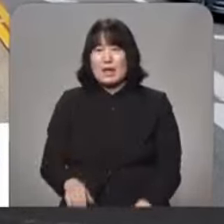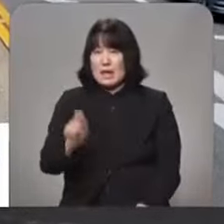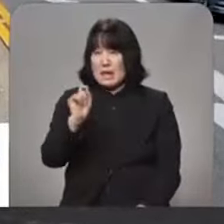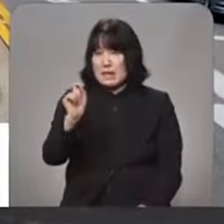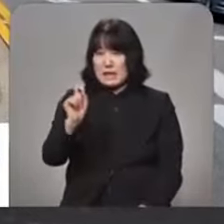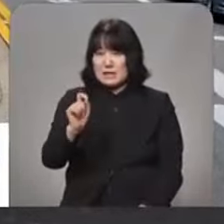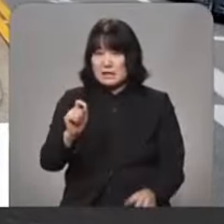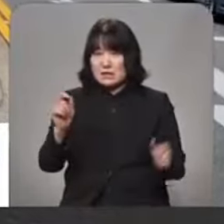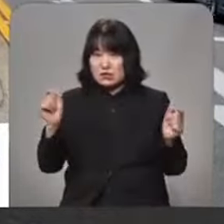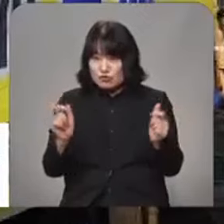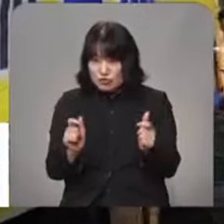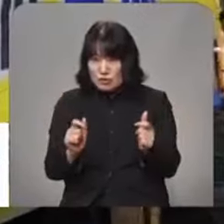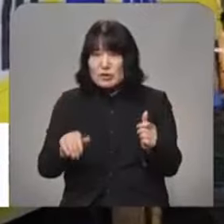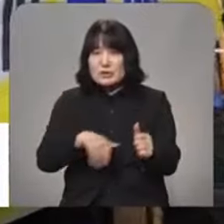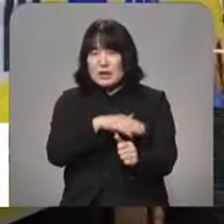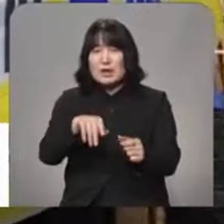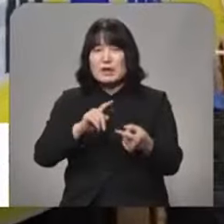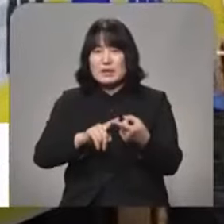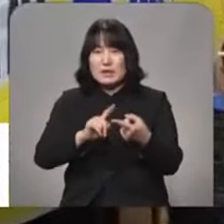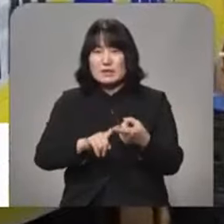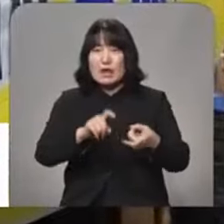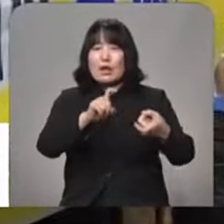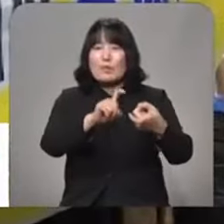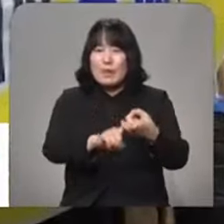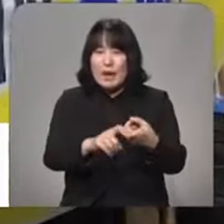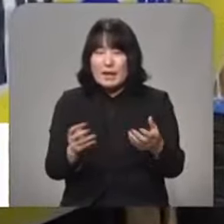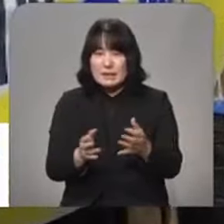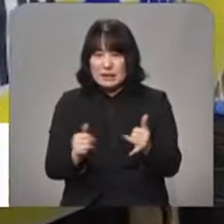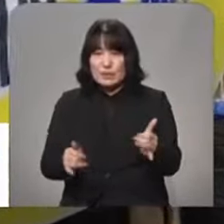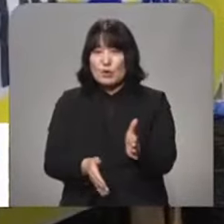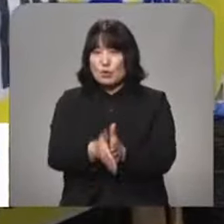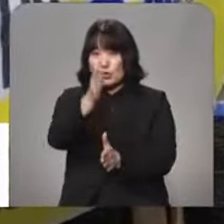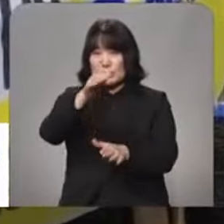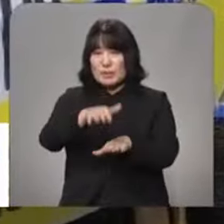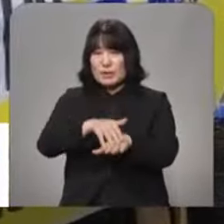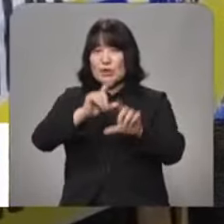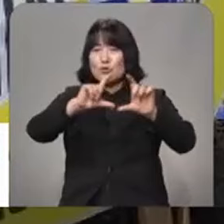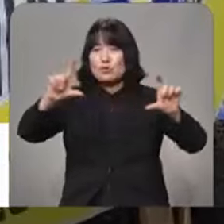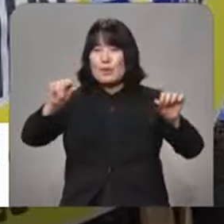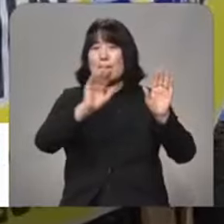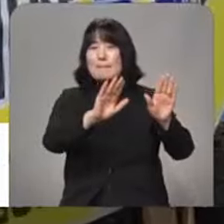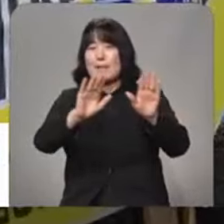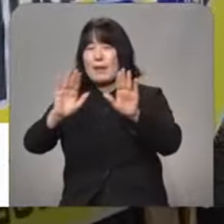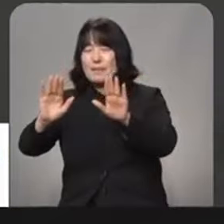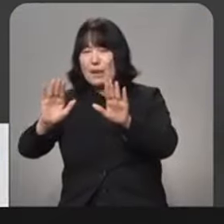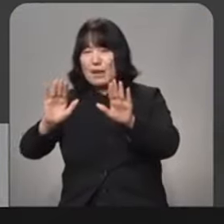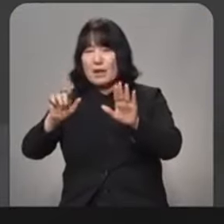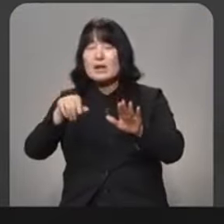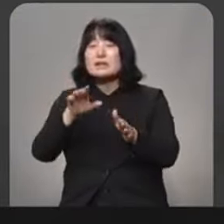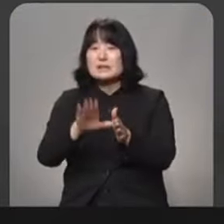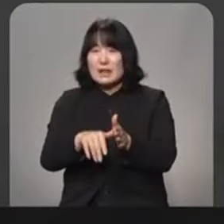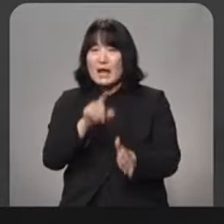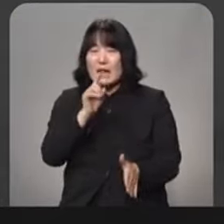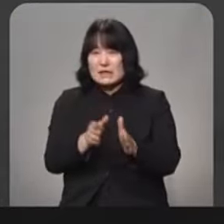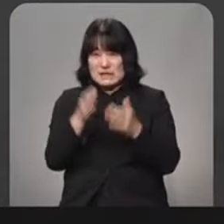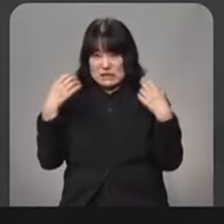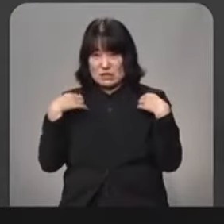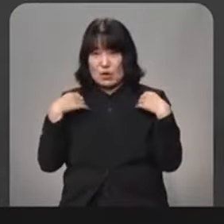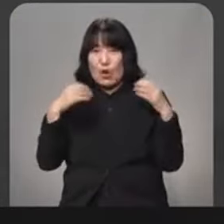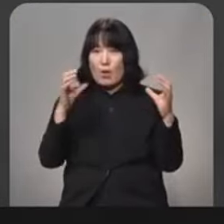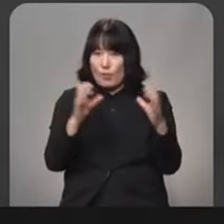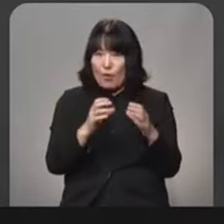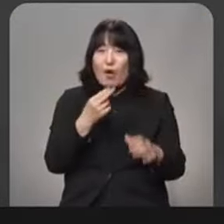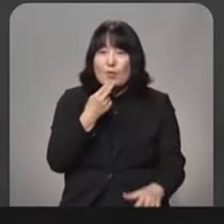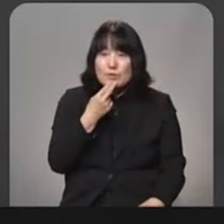택시 감차와 관련해 민주택시 노조원들이 도심에 현수막을 대거 내걸었는데, 당시 강릉시는 집회를 하지